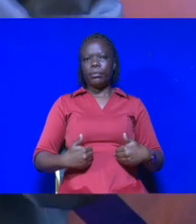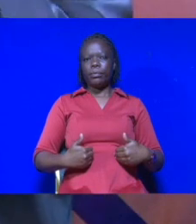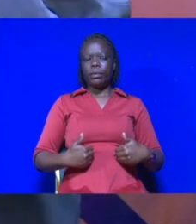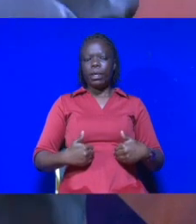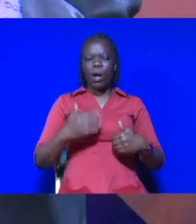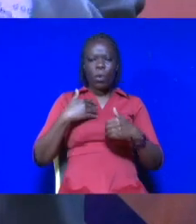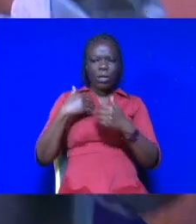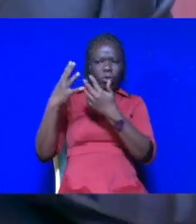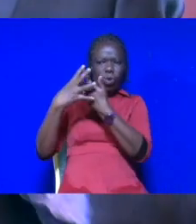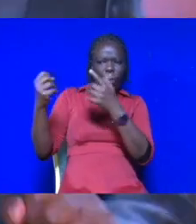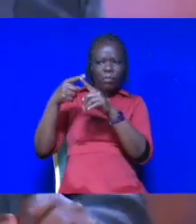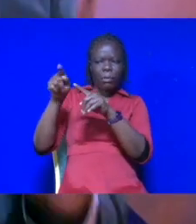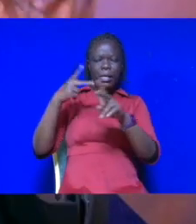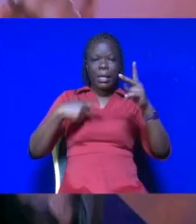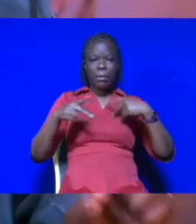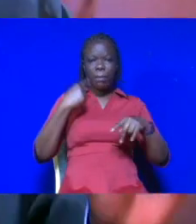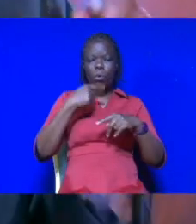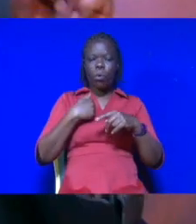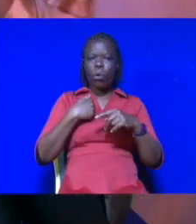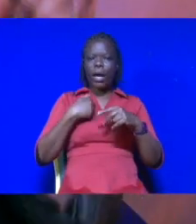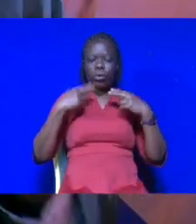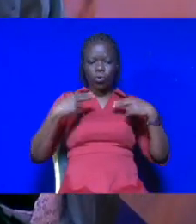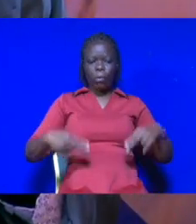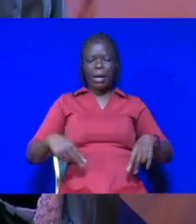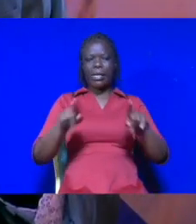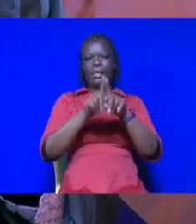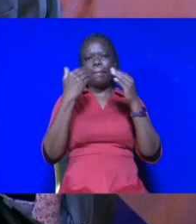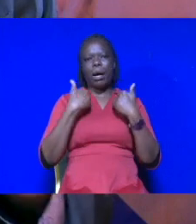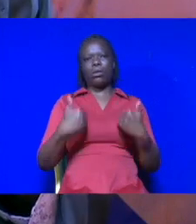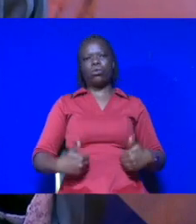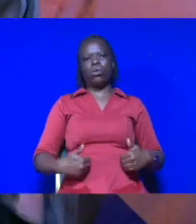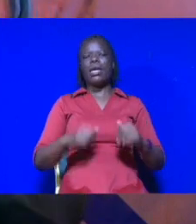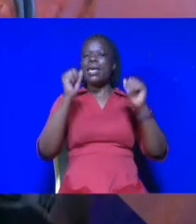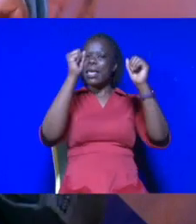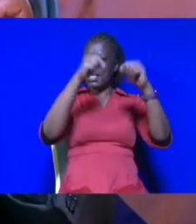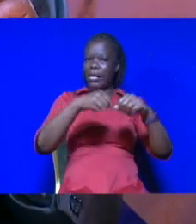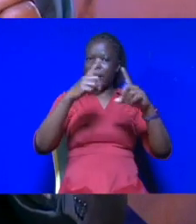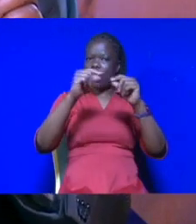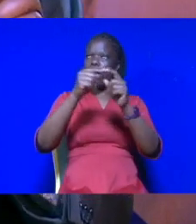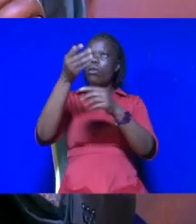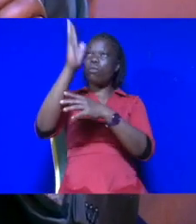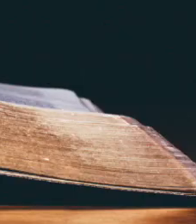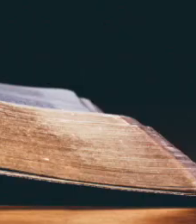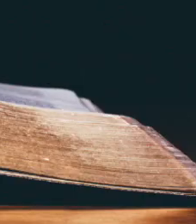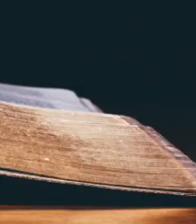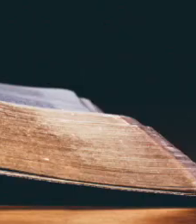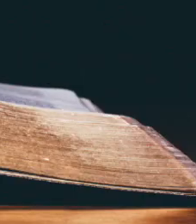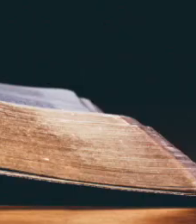Nijifunze kwa hawa watu ambao walikuwa sawasawa na mimi. Ndiyo, neno la Mungu linaendelea kusema,